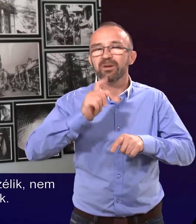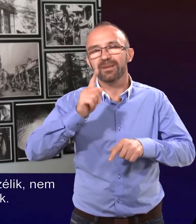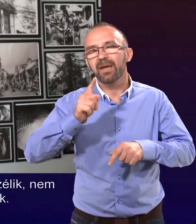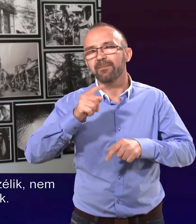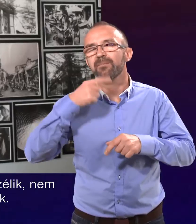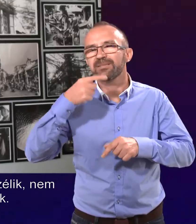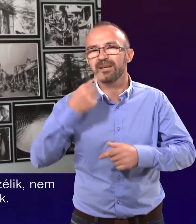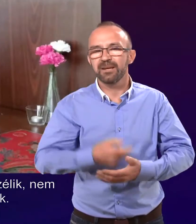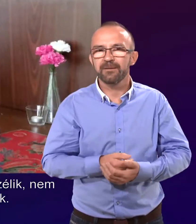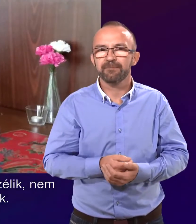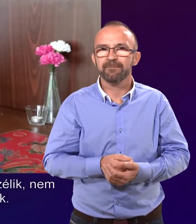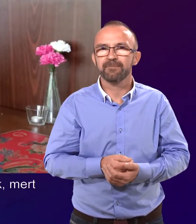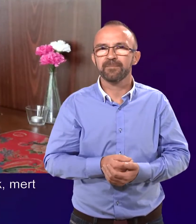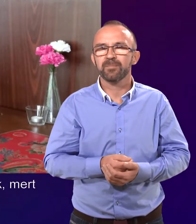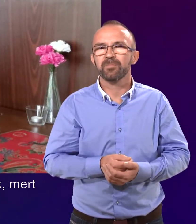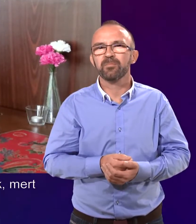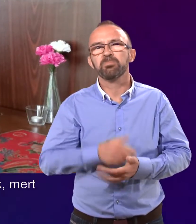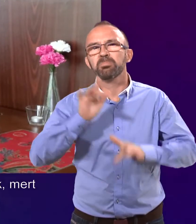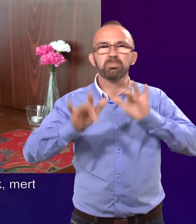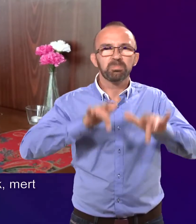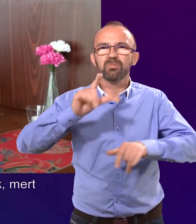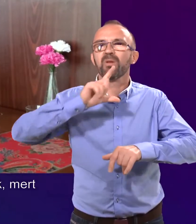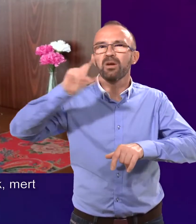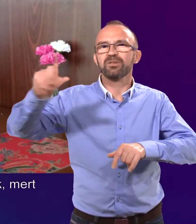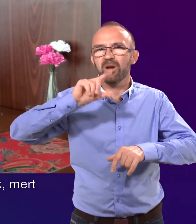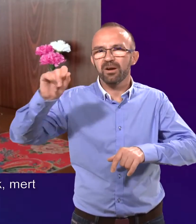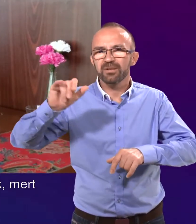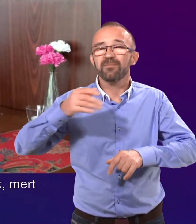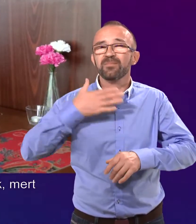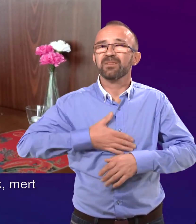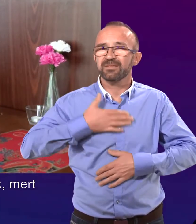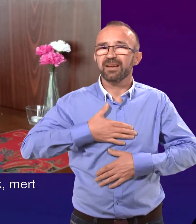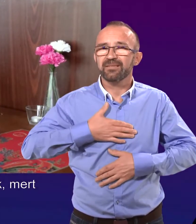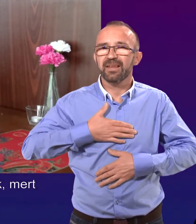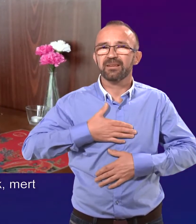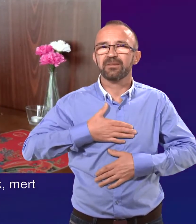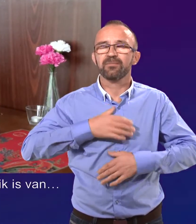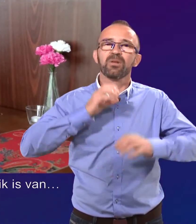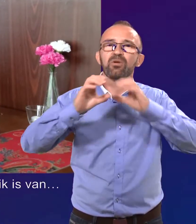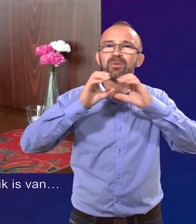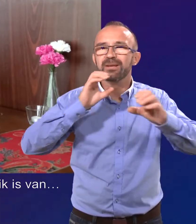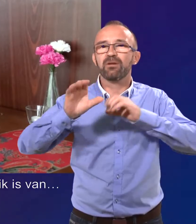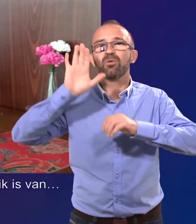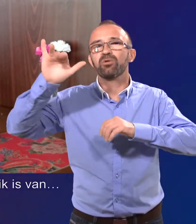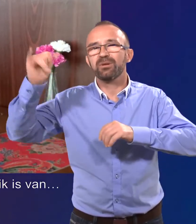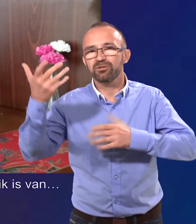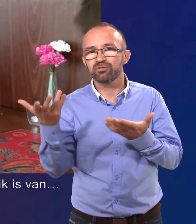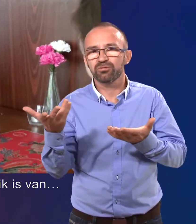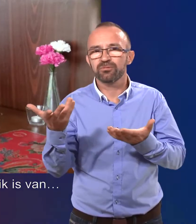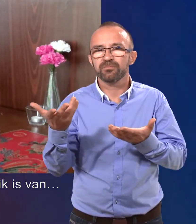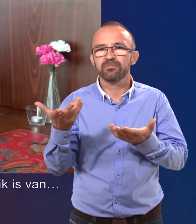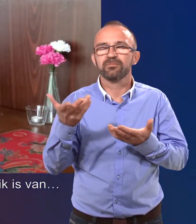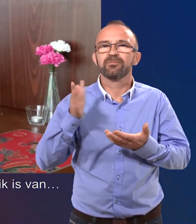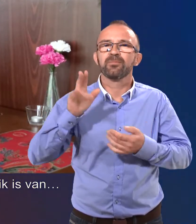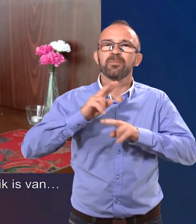a magyarul, de beszélnek. Szintén azért időközönként hazajárnak, meg szeretnek. Szóval úgy kommunikálunk